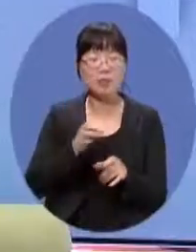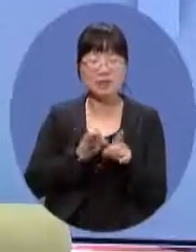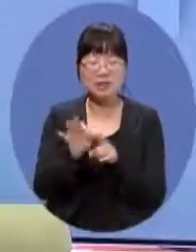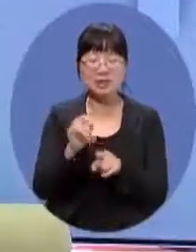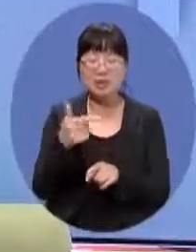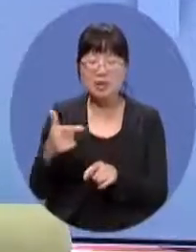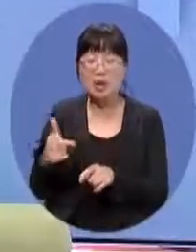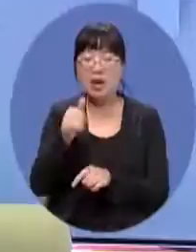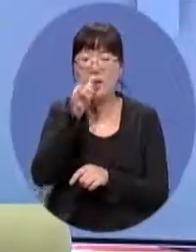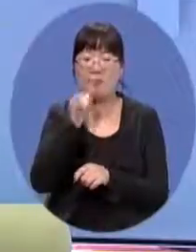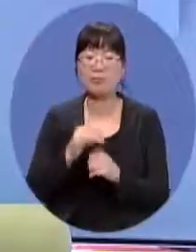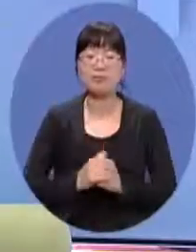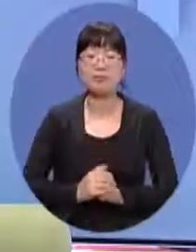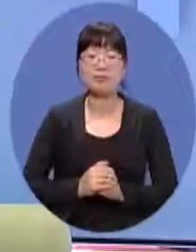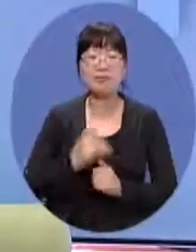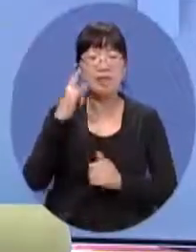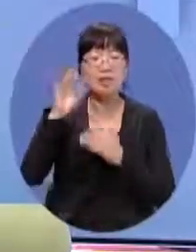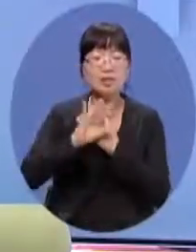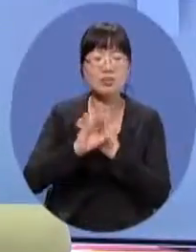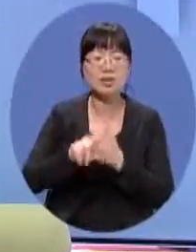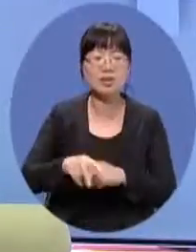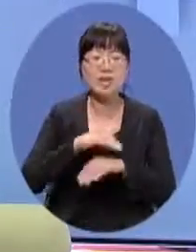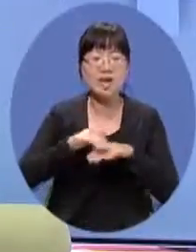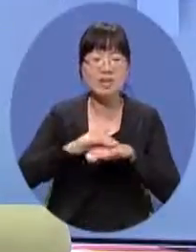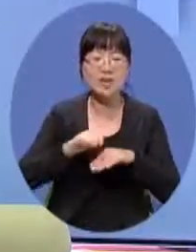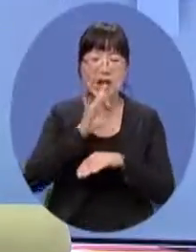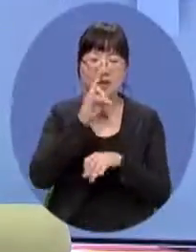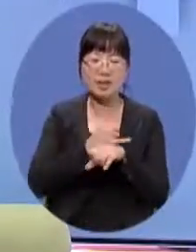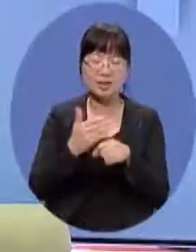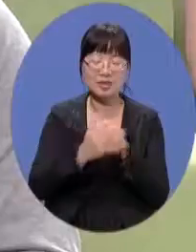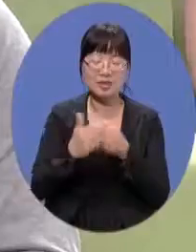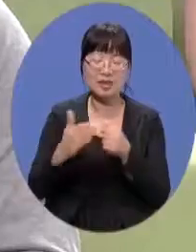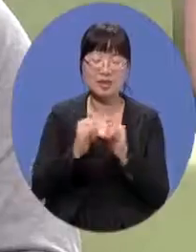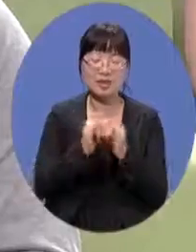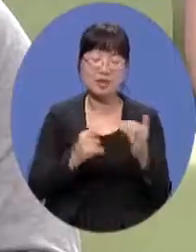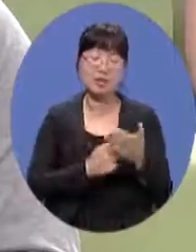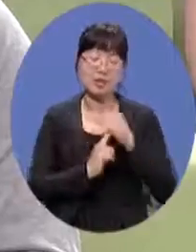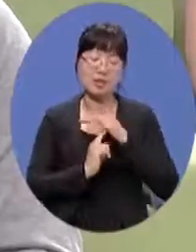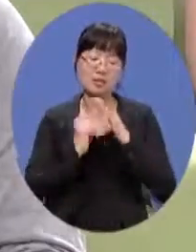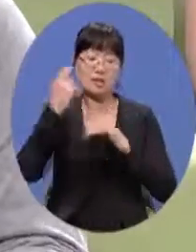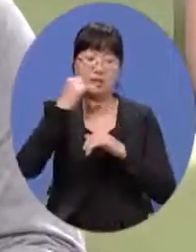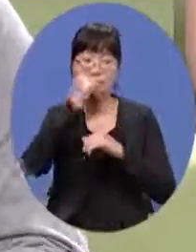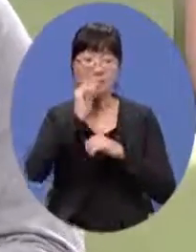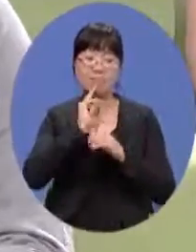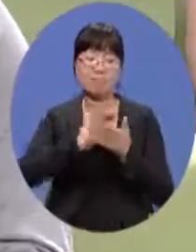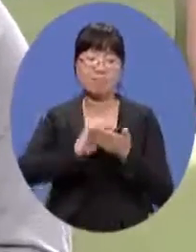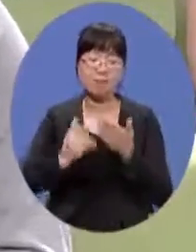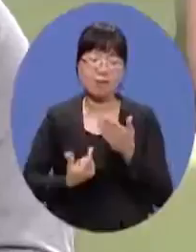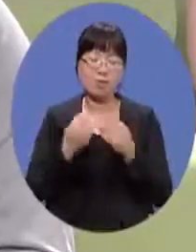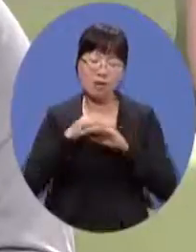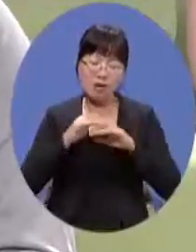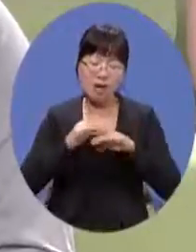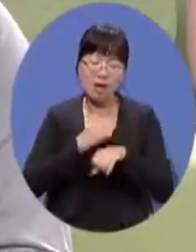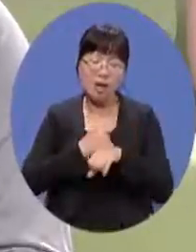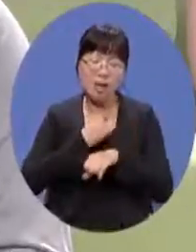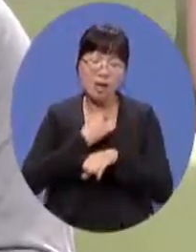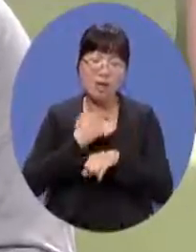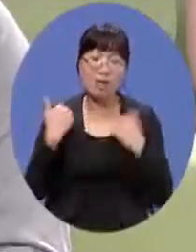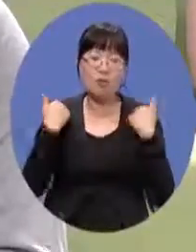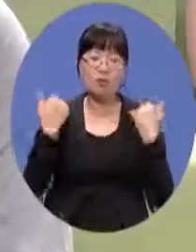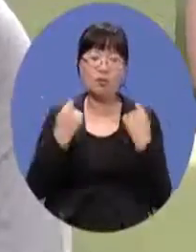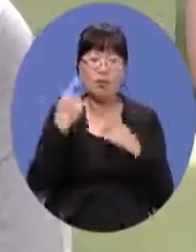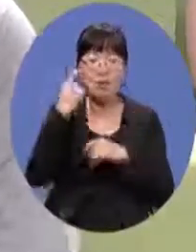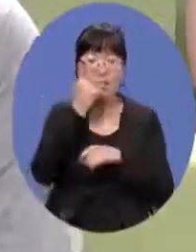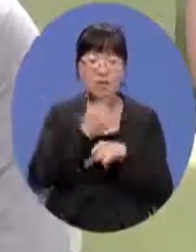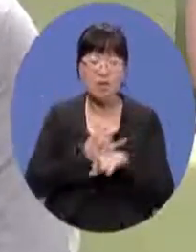아빠도 잔소리가 많으십니다. 아, 그래요. 왜냐하면 이게 해결이 안 되는 거에 대해서 사람은 좌절감을 느끼거든요. 네. 빨리 이걸 해결했으면 좋겠다. 어른들은 그런 생각.